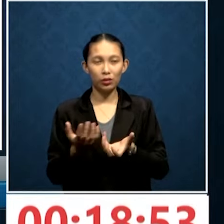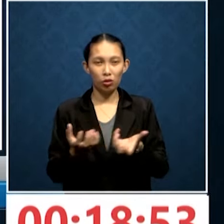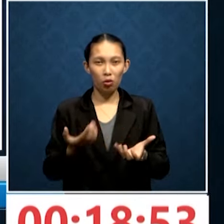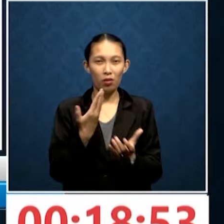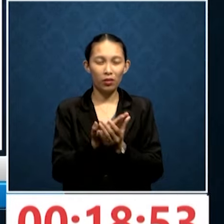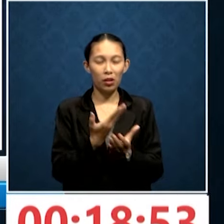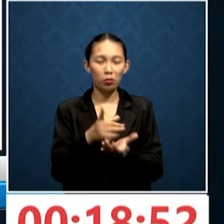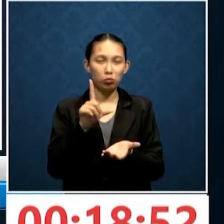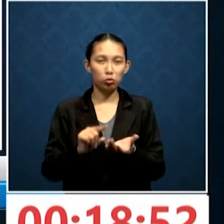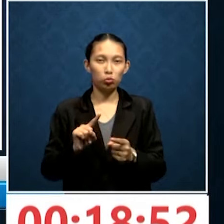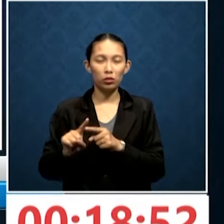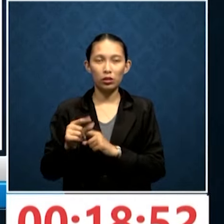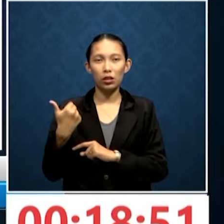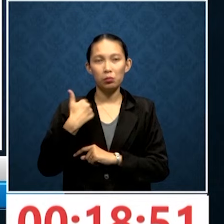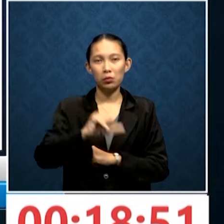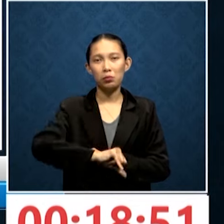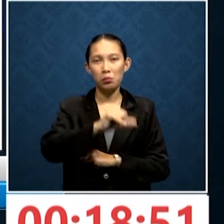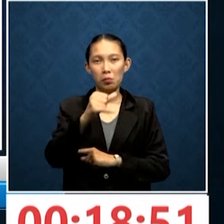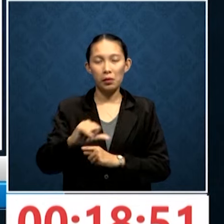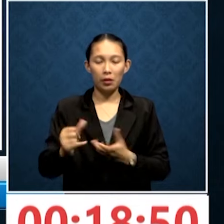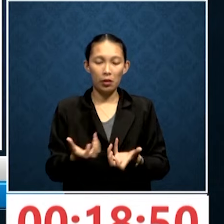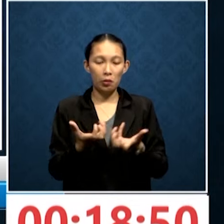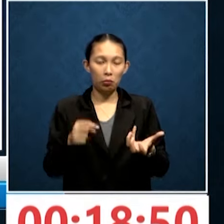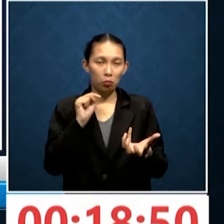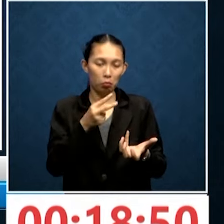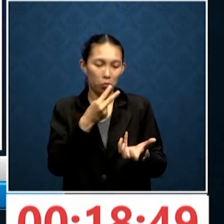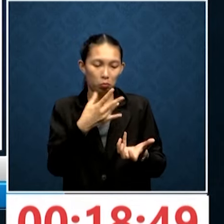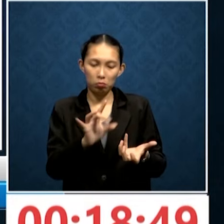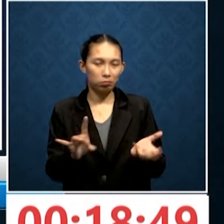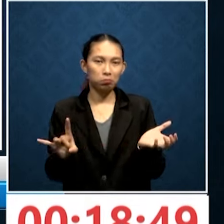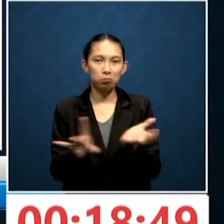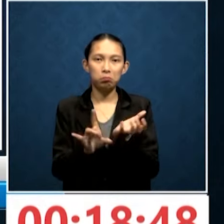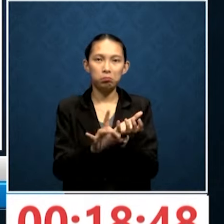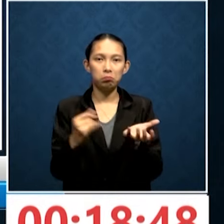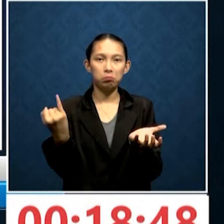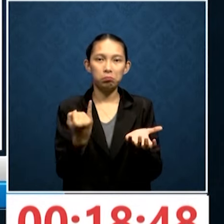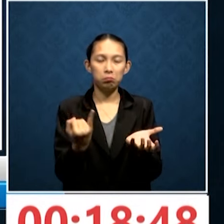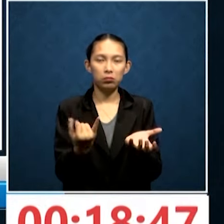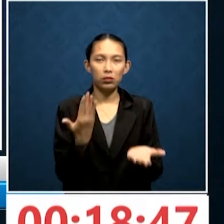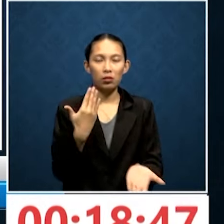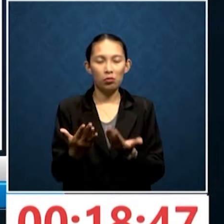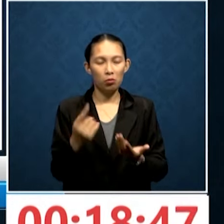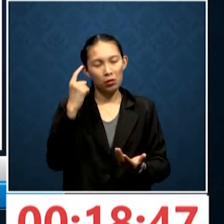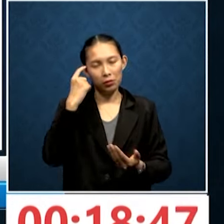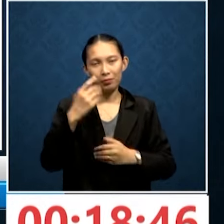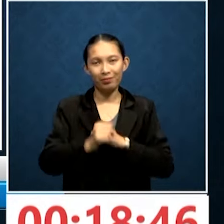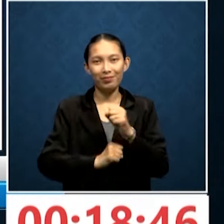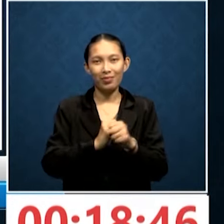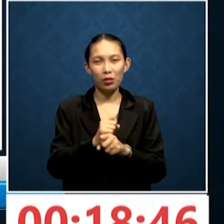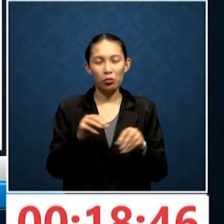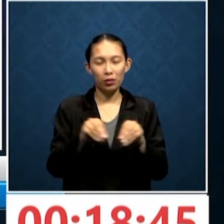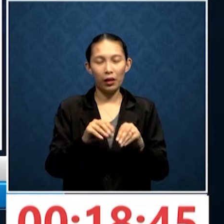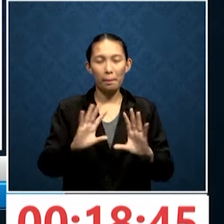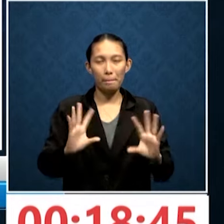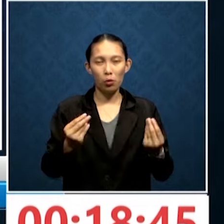ถูกเหล่านี้ก็อาจจะได้สินค้าที่ไม่มีคุณภาพหรือใกล้หมดอายุมีสารปน